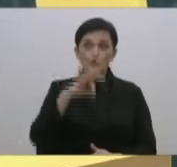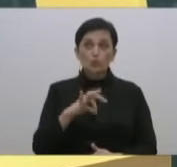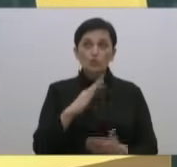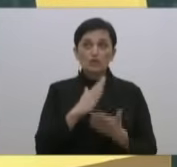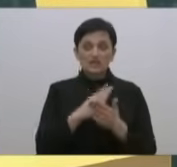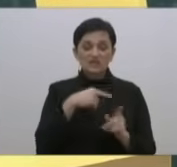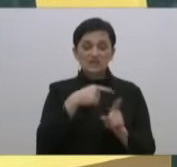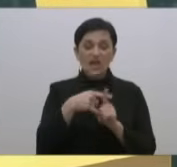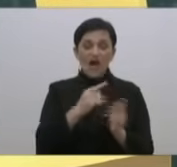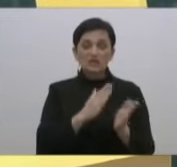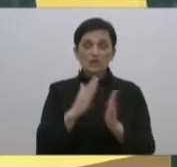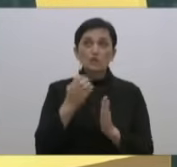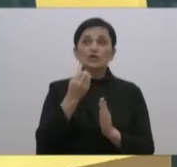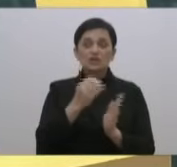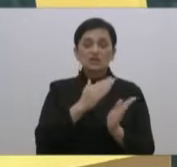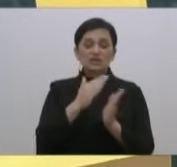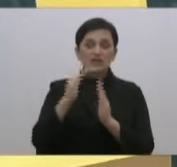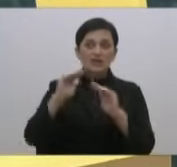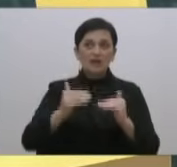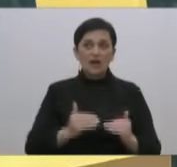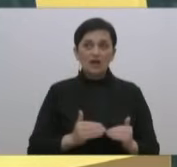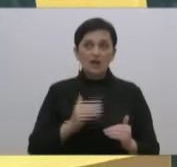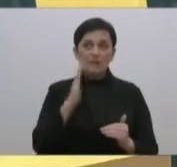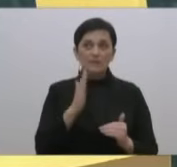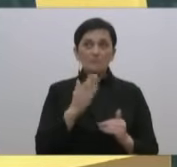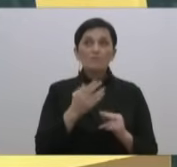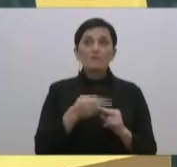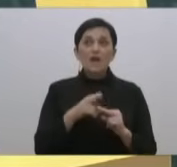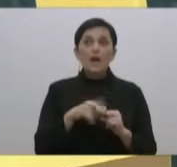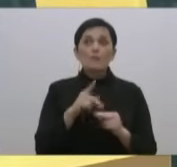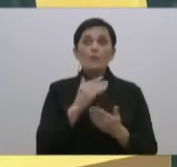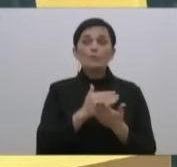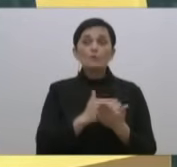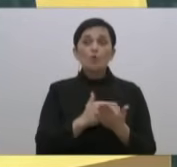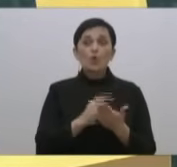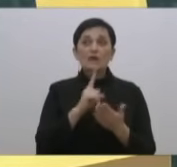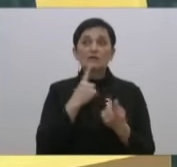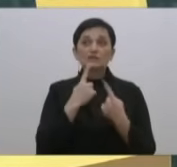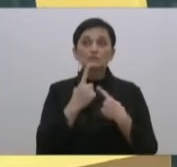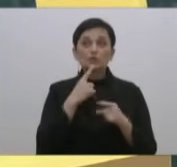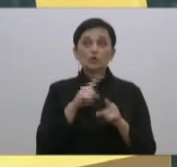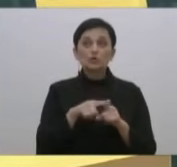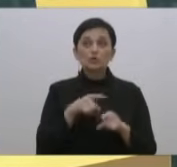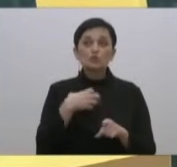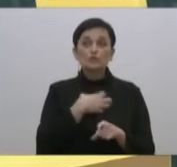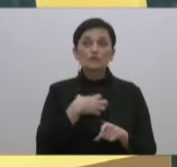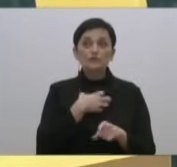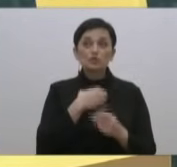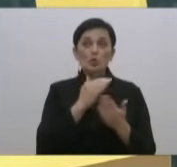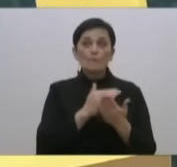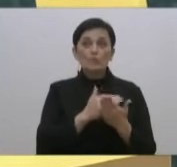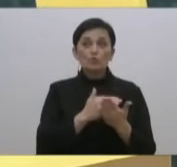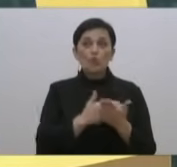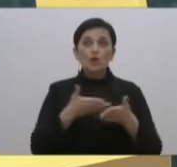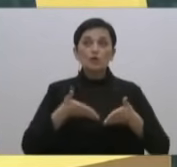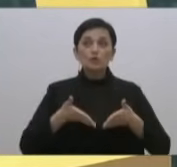არის დადებითი, ალბათ შემდეგ წლებში კიდევ უფრო ნაკლები იქნება. Და ესაც გამოიწვია იმ პროგრამამ, რაც ვისაუბრეთ, ასევე ერთ-ერთმა მნიშვნელოვანმა პროგრამამ,